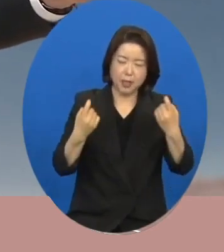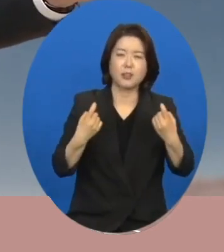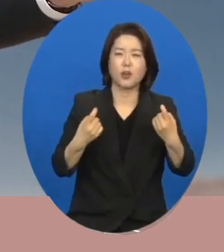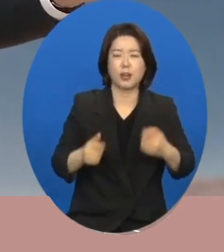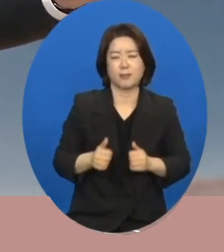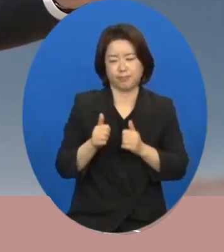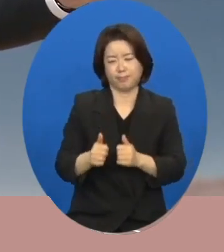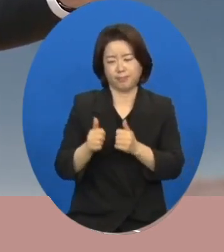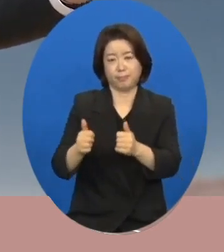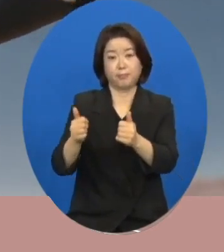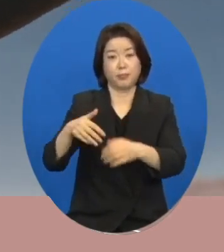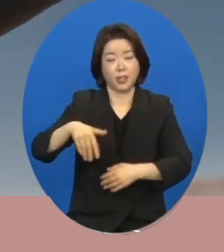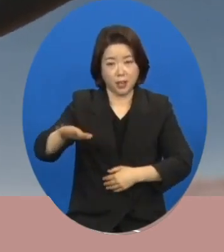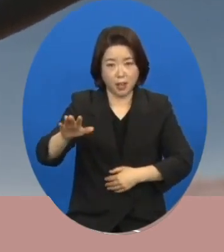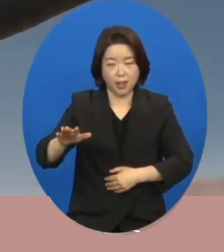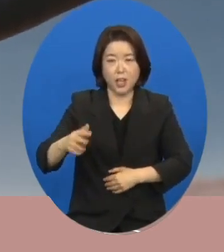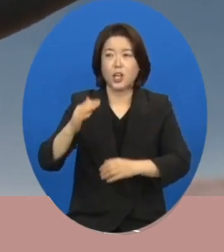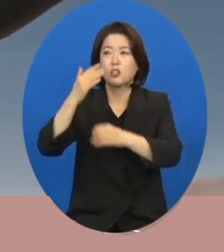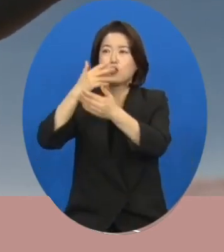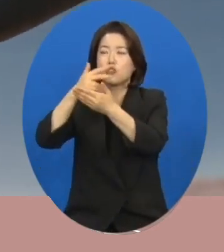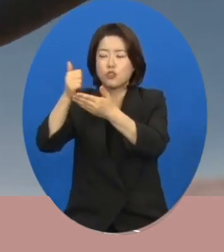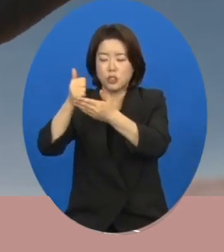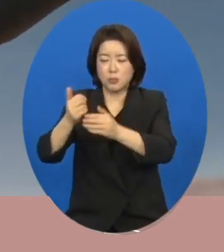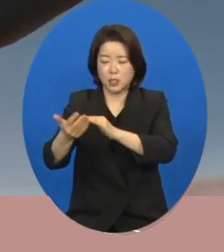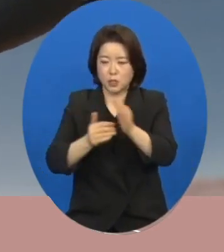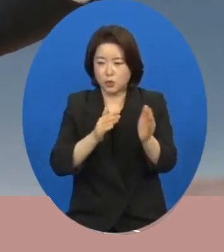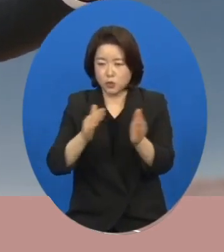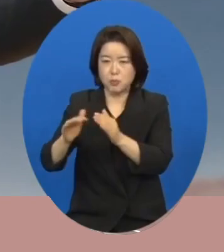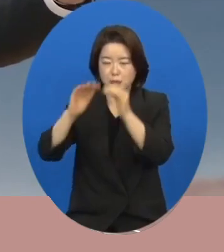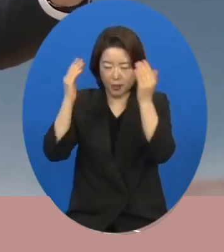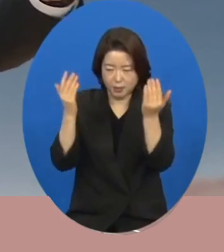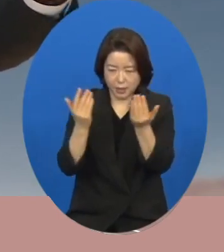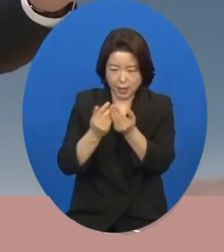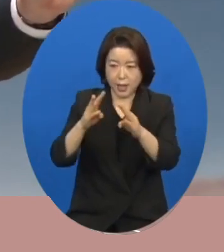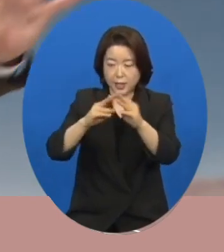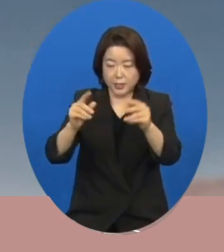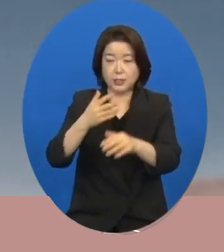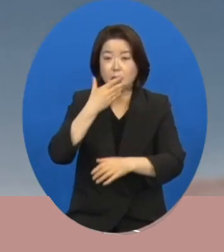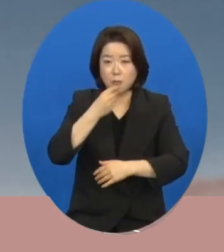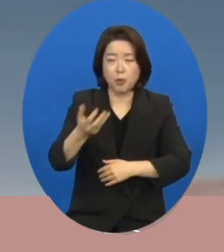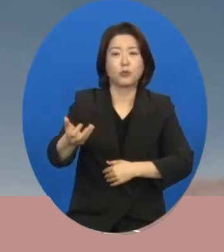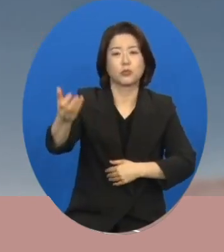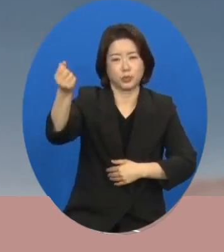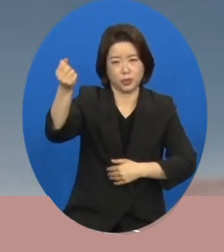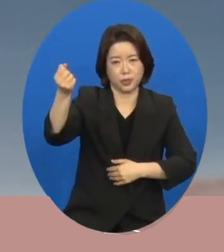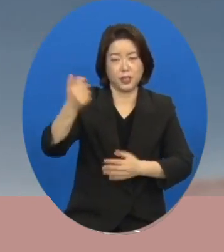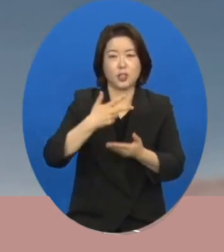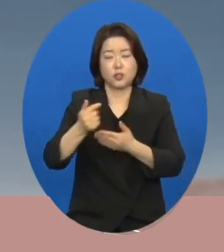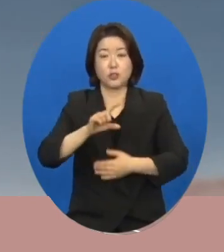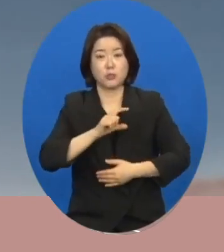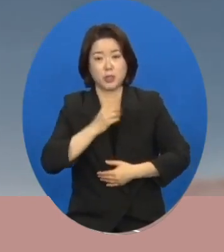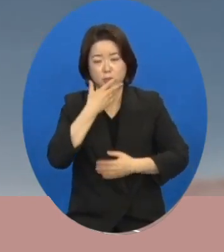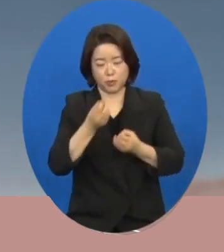그 땅을 다 누릴 수 있는 여러분들이 복된 삶과 가정이 되시기를 주님의 이름으로 축원드립니다